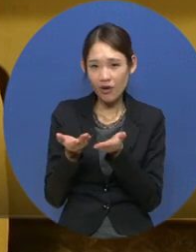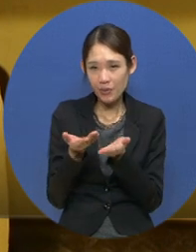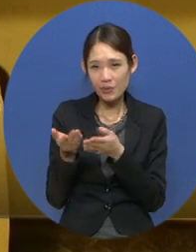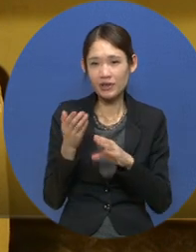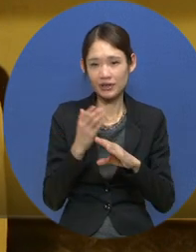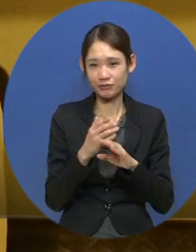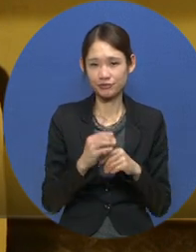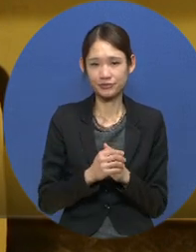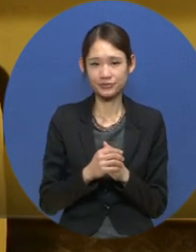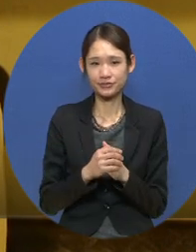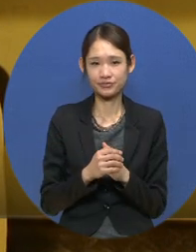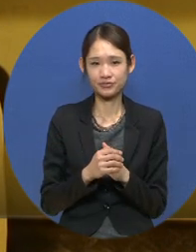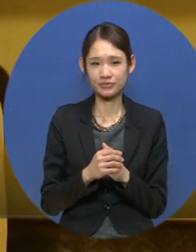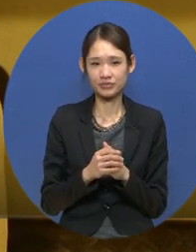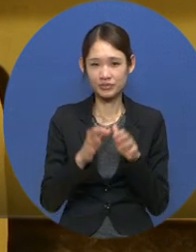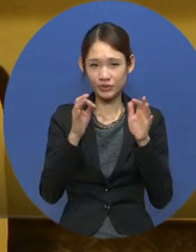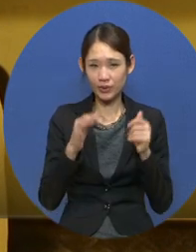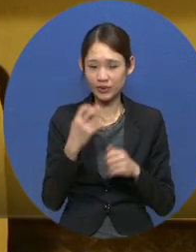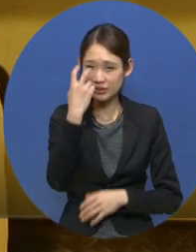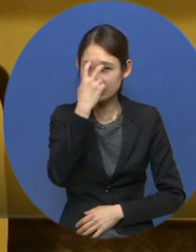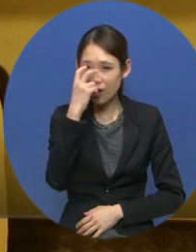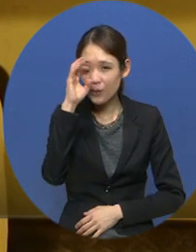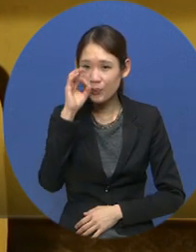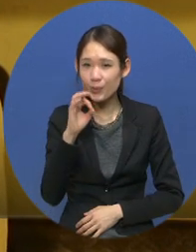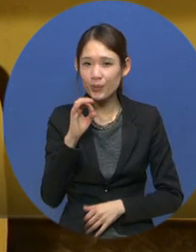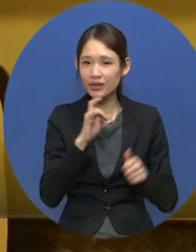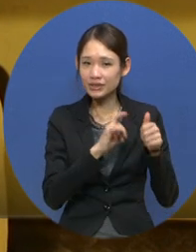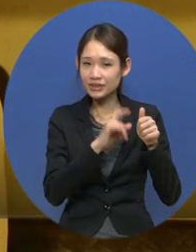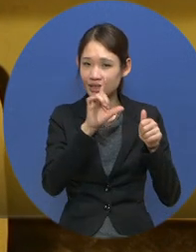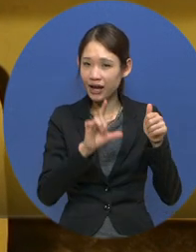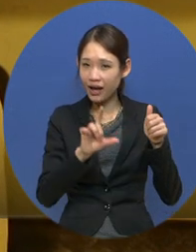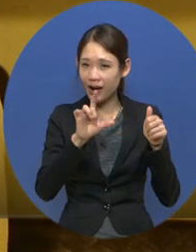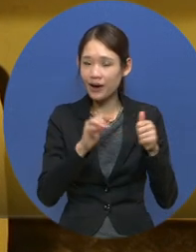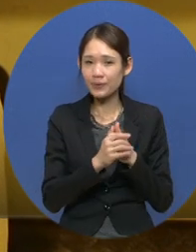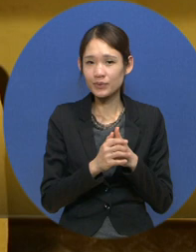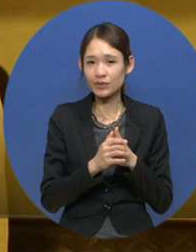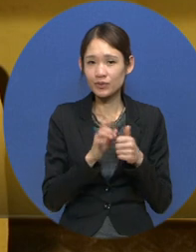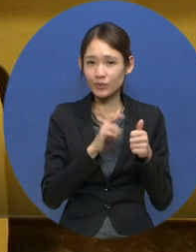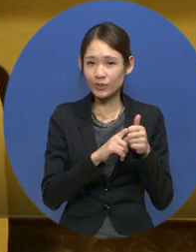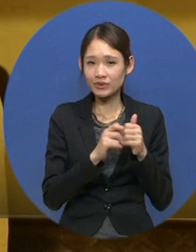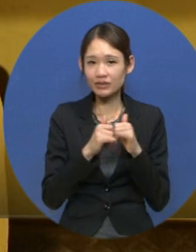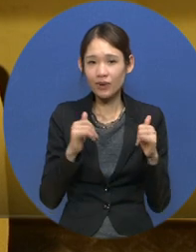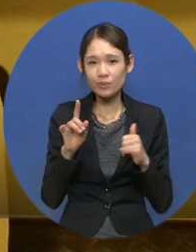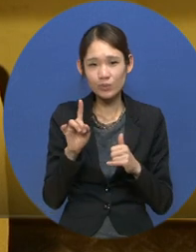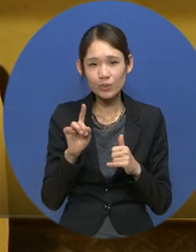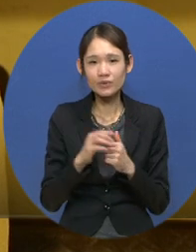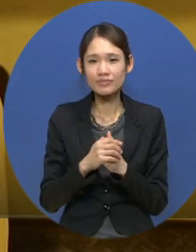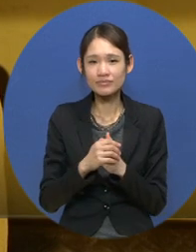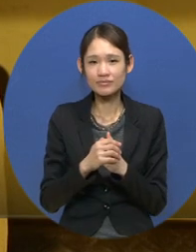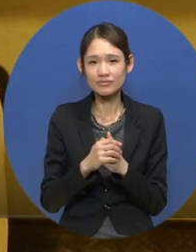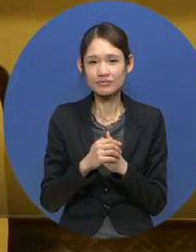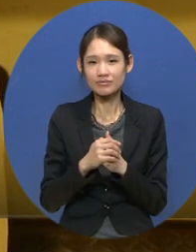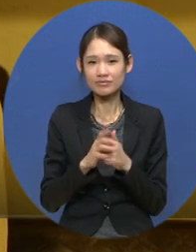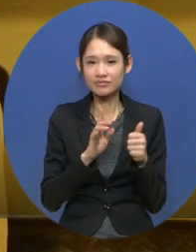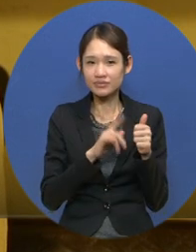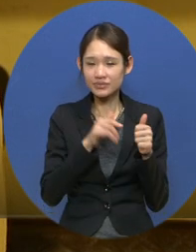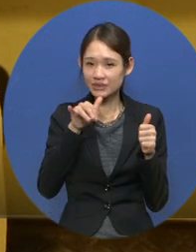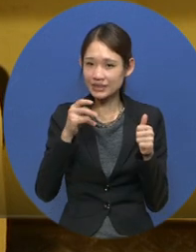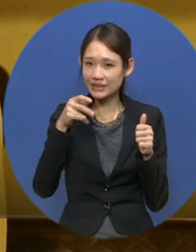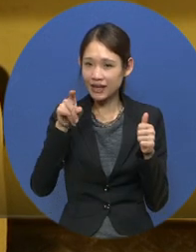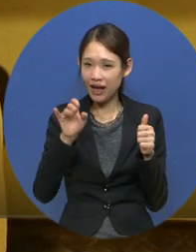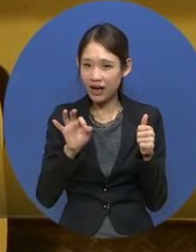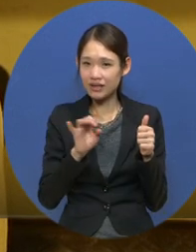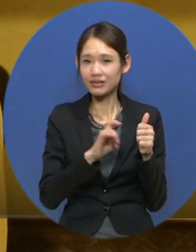있습니다. 그동안 지켜볼 시기에는 희강 씨는 어떤 사람이신 것 같으세요? 희강 씨는